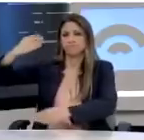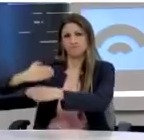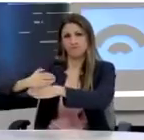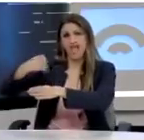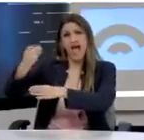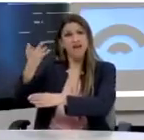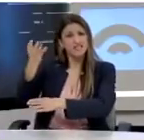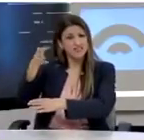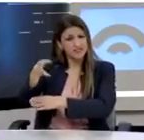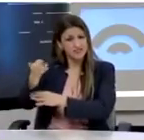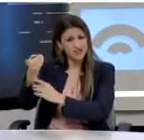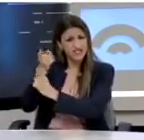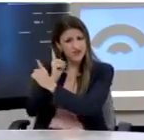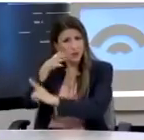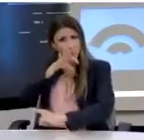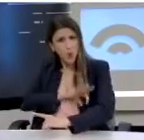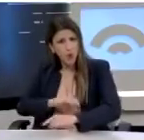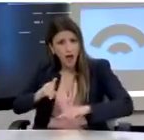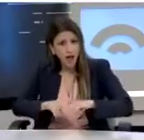είναι υποφελής για τα εθνικά συμφέροντα.